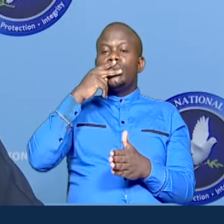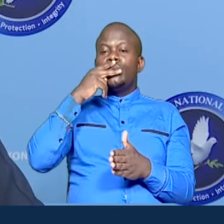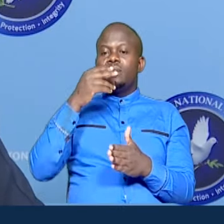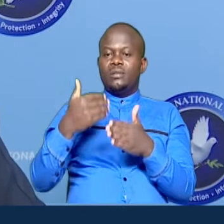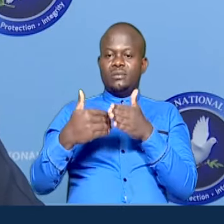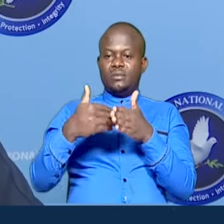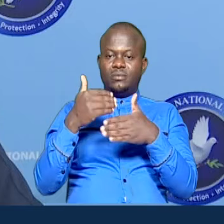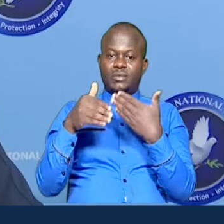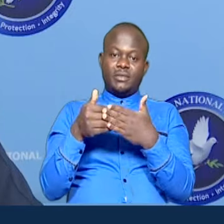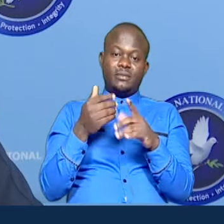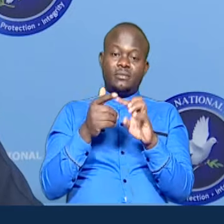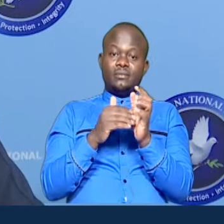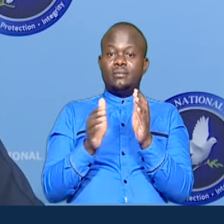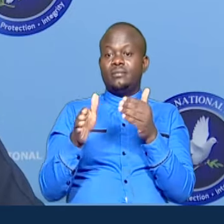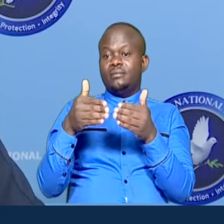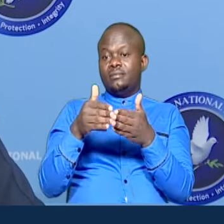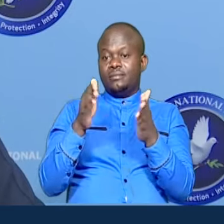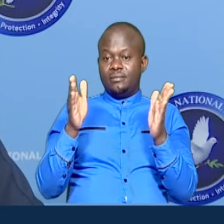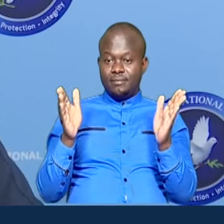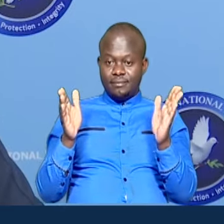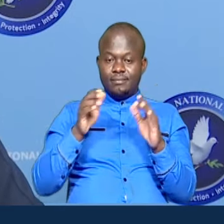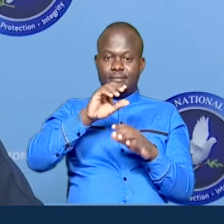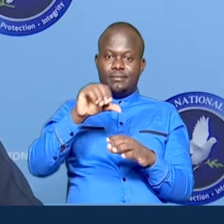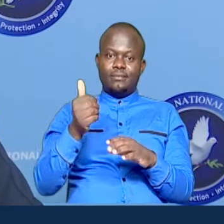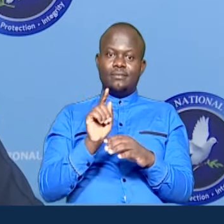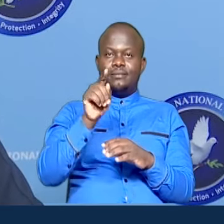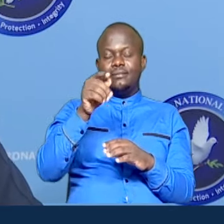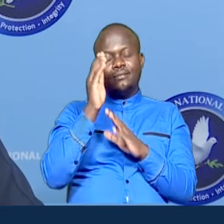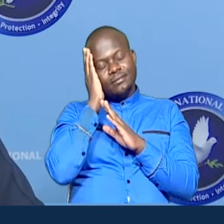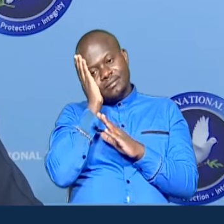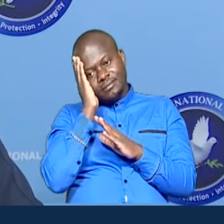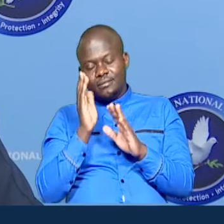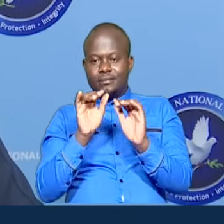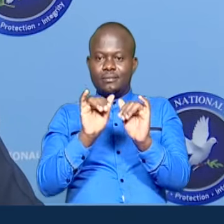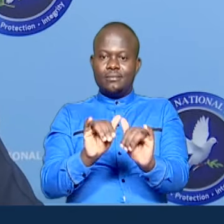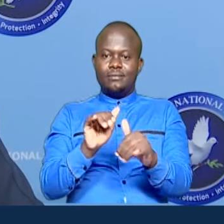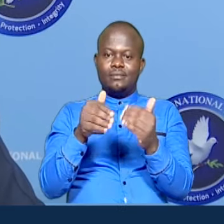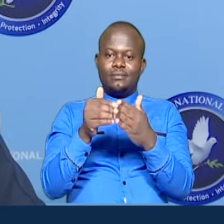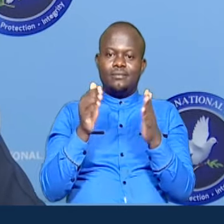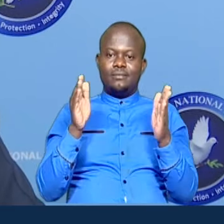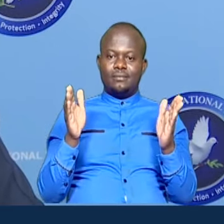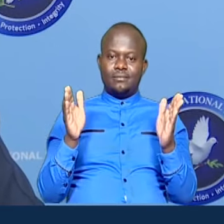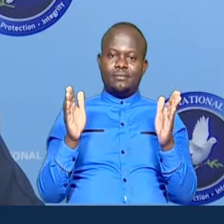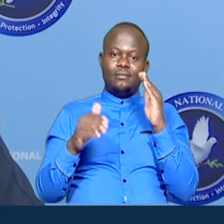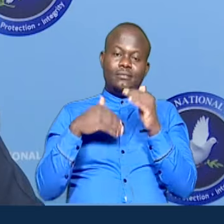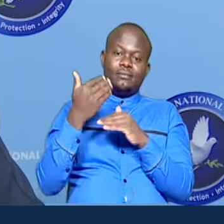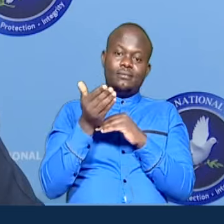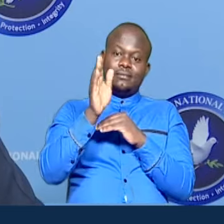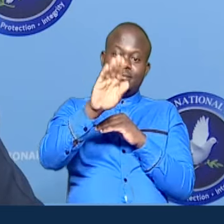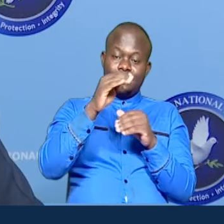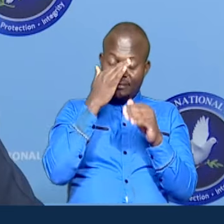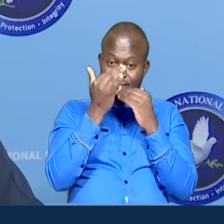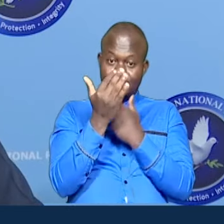rya gaz riri kandi rifunguye, abandi bakajya kuryama bagasiga icupa rya gaz rifunguye, yagaruka mu gitondo